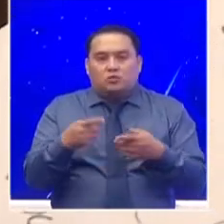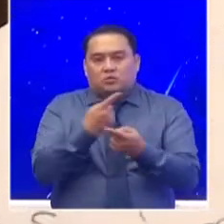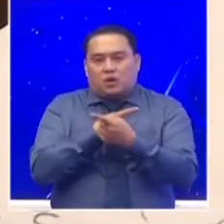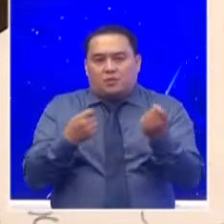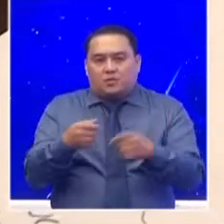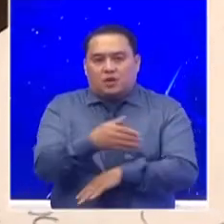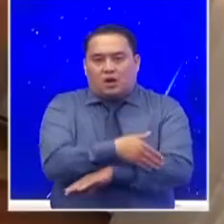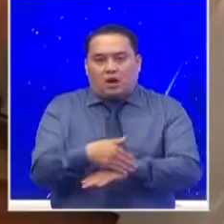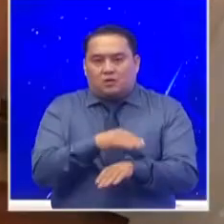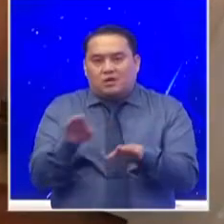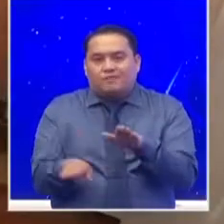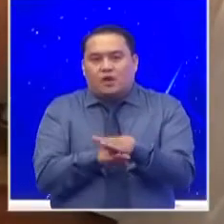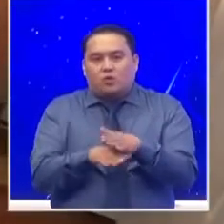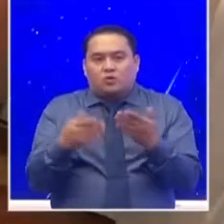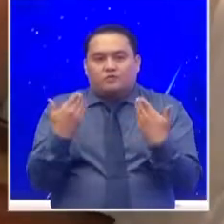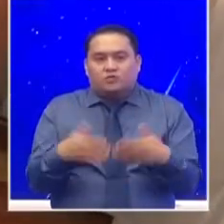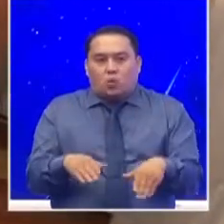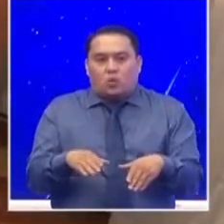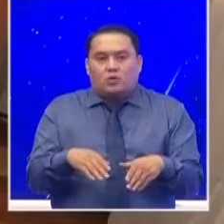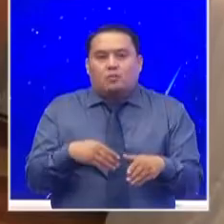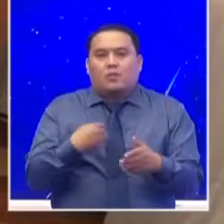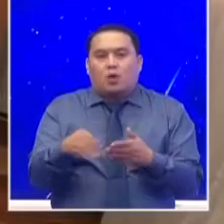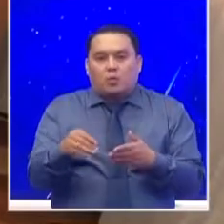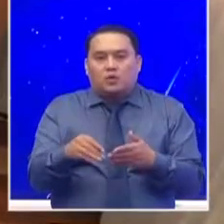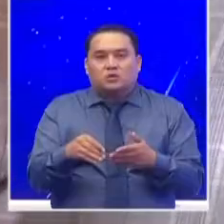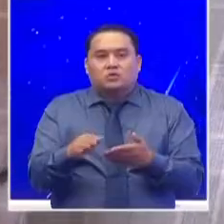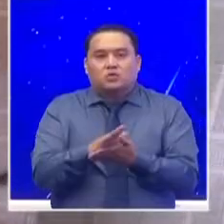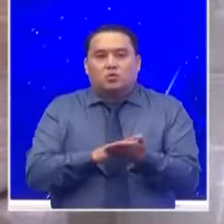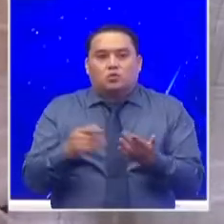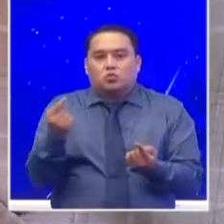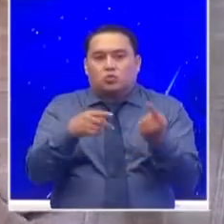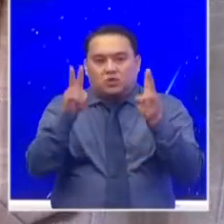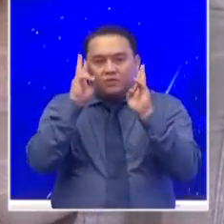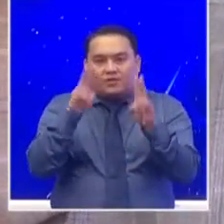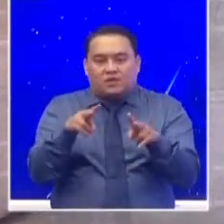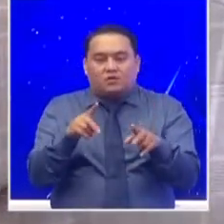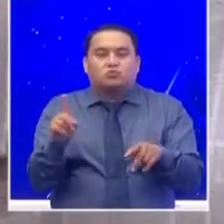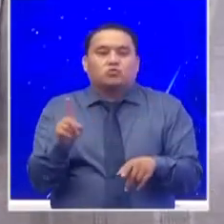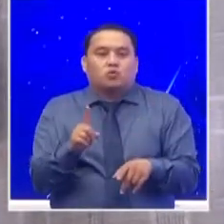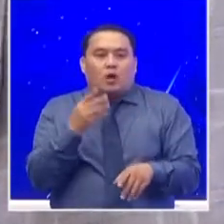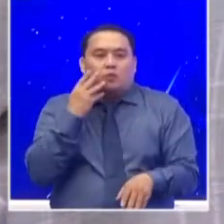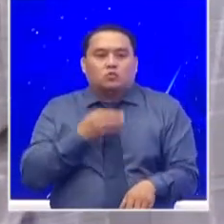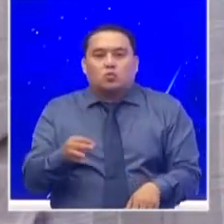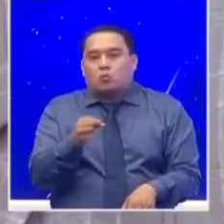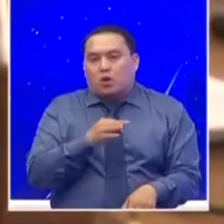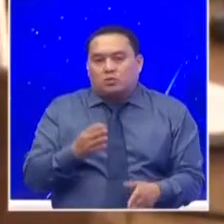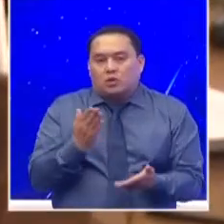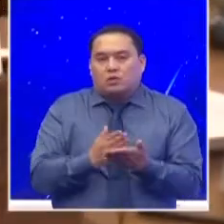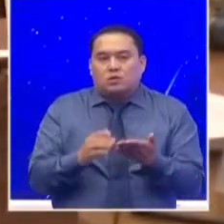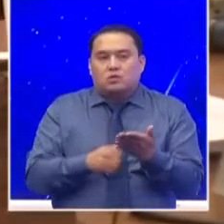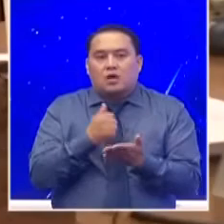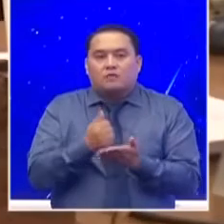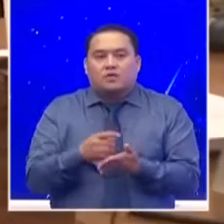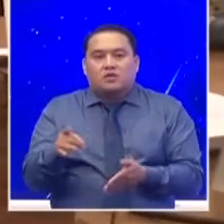сообщается адрес закладки и все. Ни продавец, ни посредник, ни покупатель друг друга не видят. К слову, в Алматинской области основными